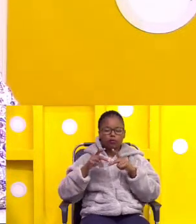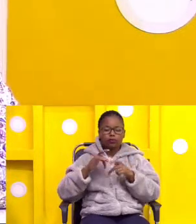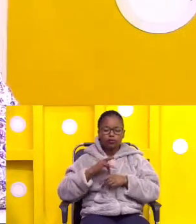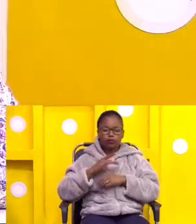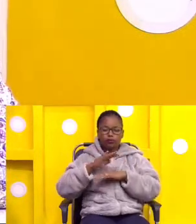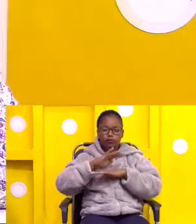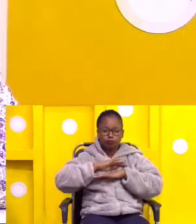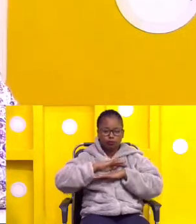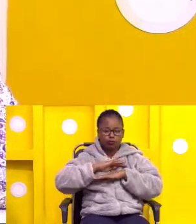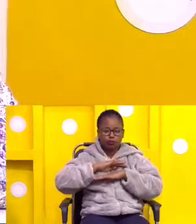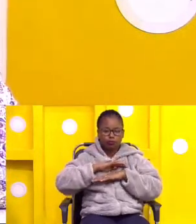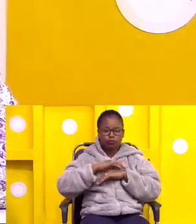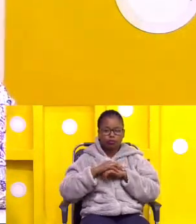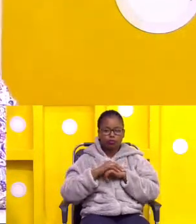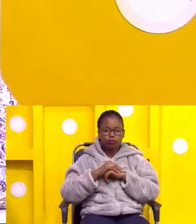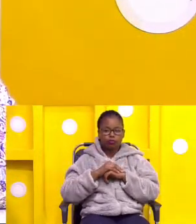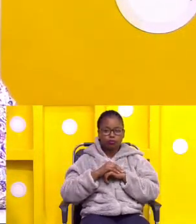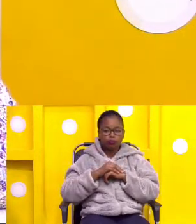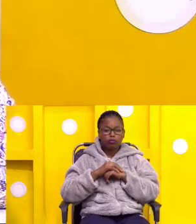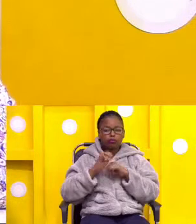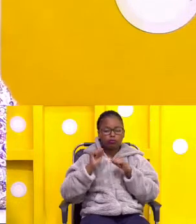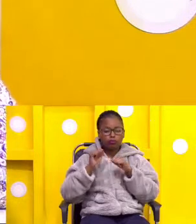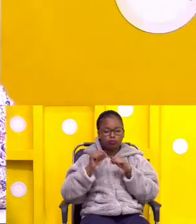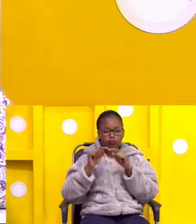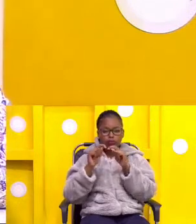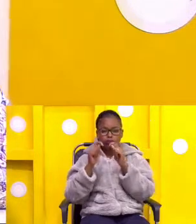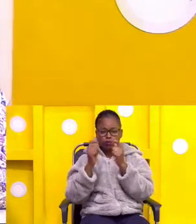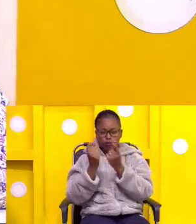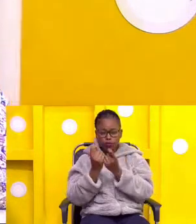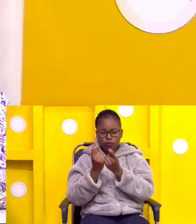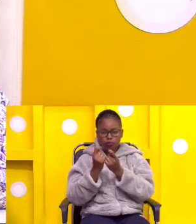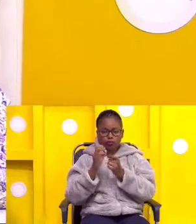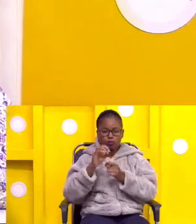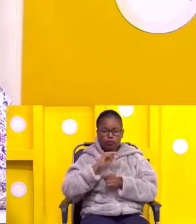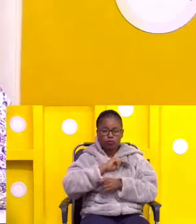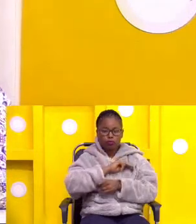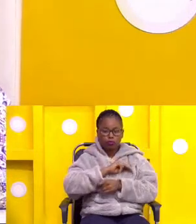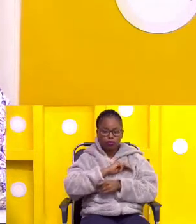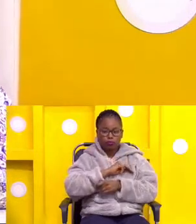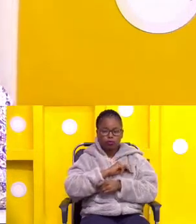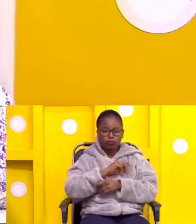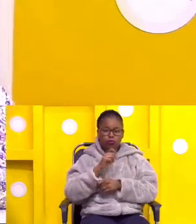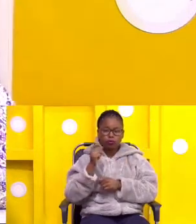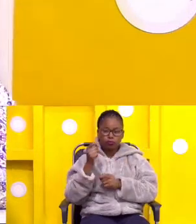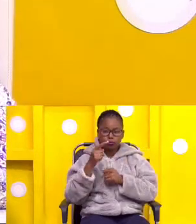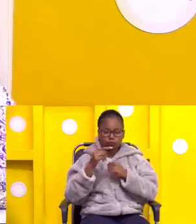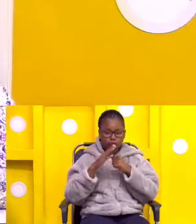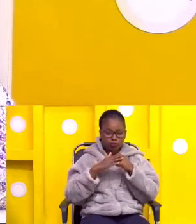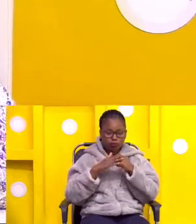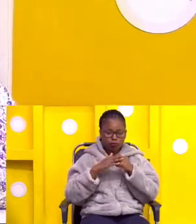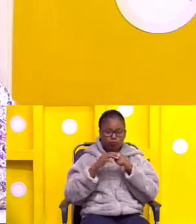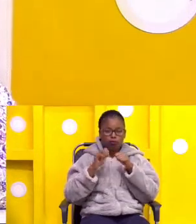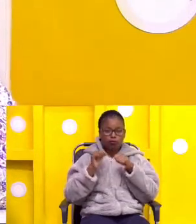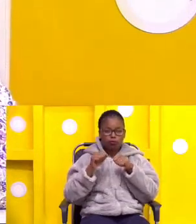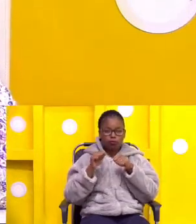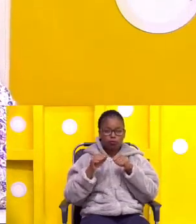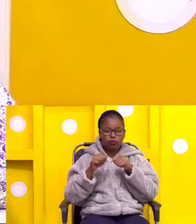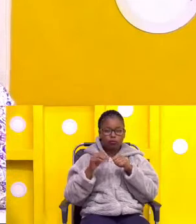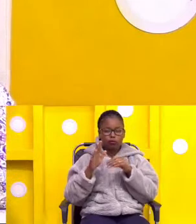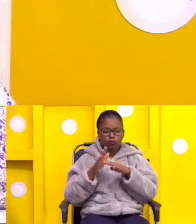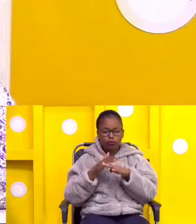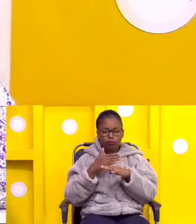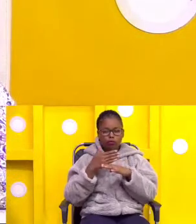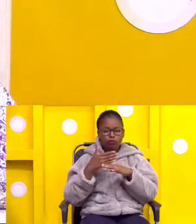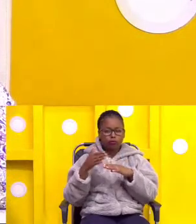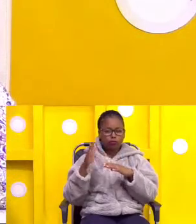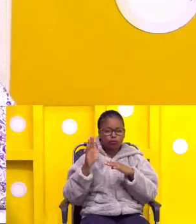muiganiire na no ndureterera gukona timu ino ya Amerika muthenya wa mweri igiri mweri wa kenda na magoka na rwimbo makaina